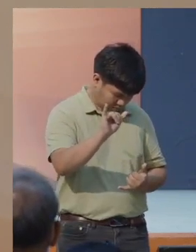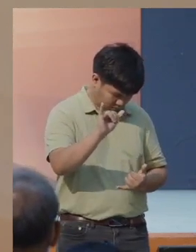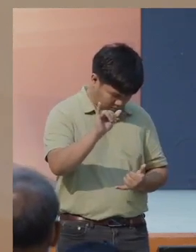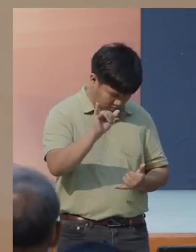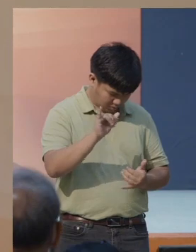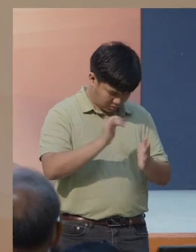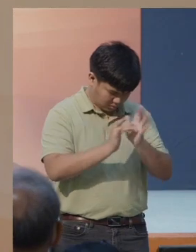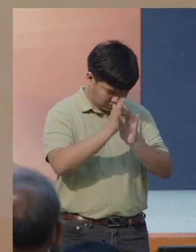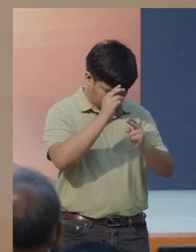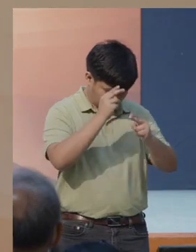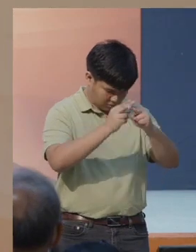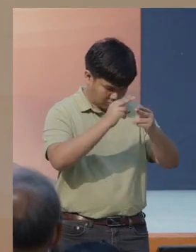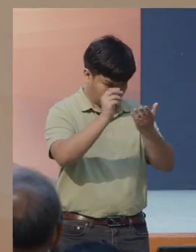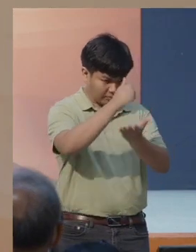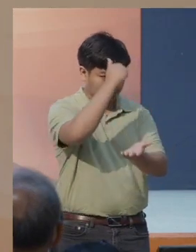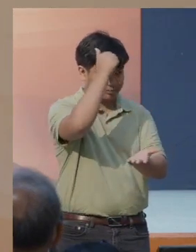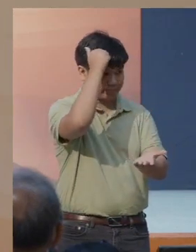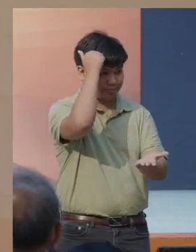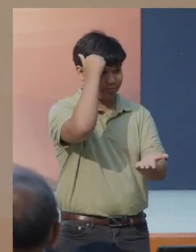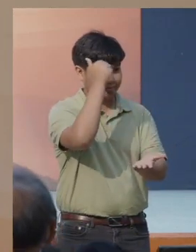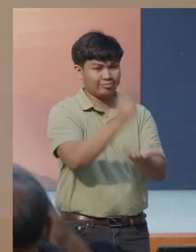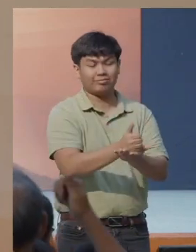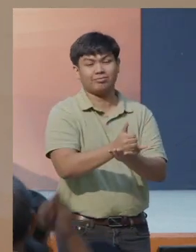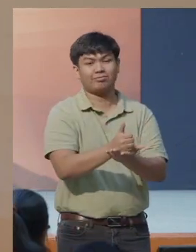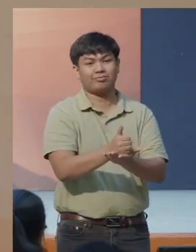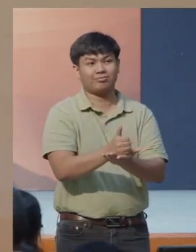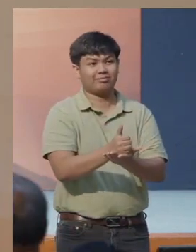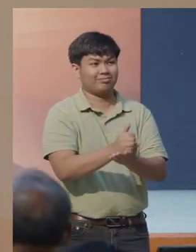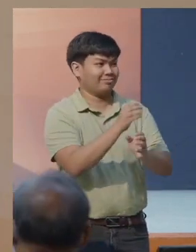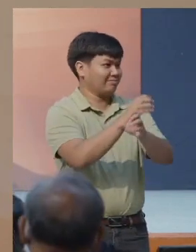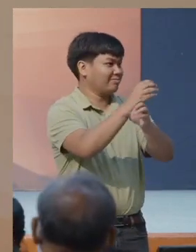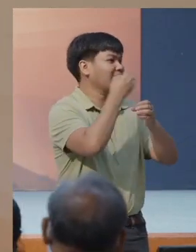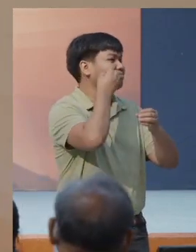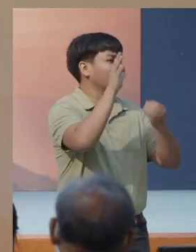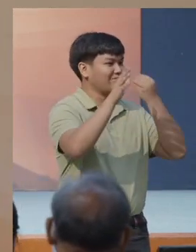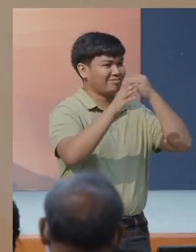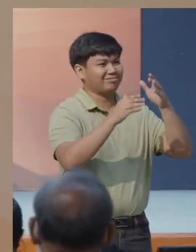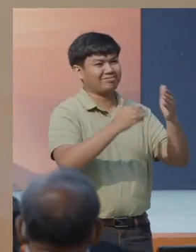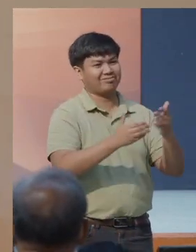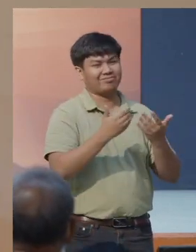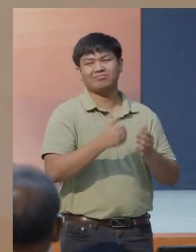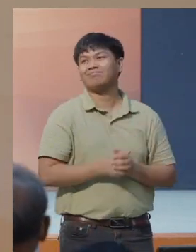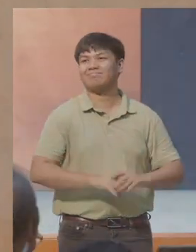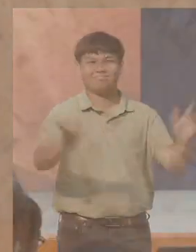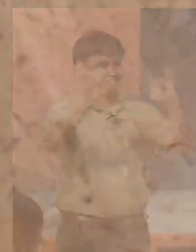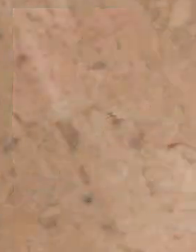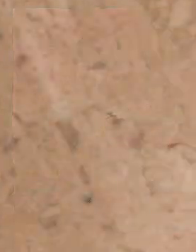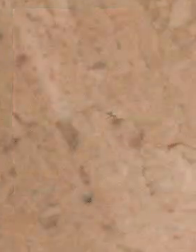magpakailanman. Amen at Amen. God bless you. See you next Sunday.